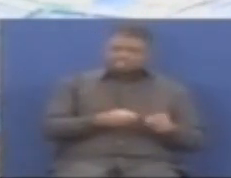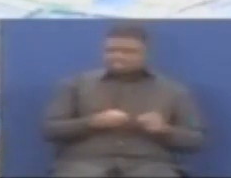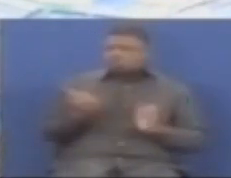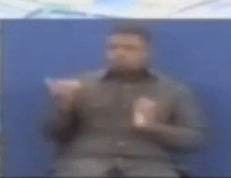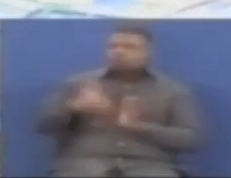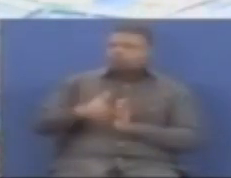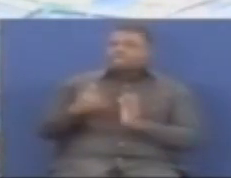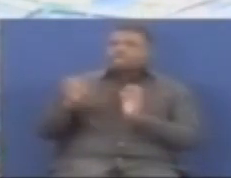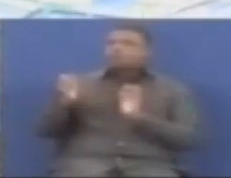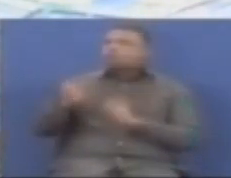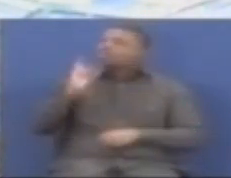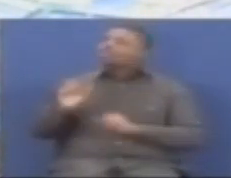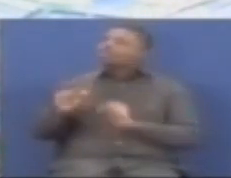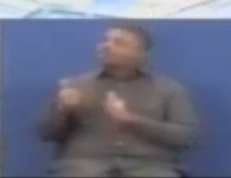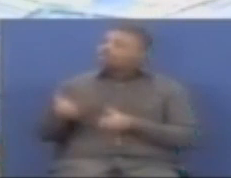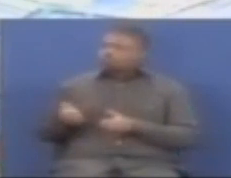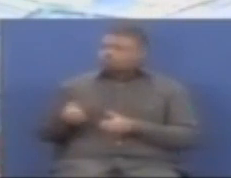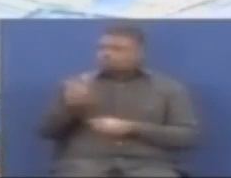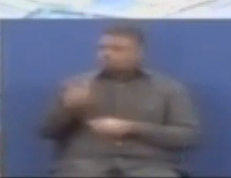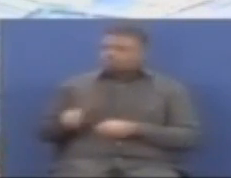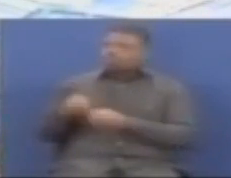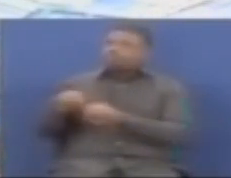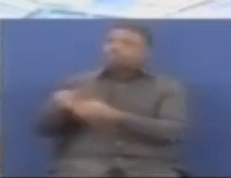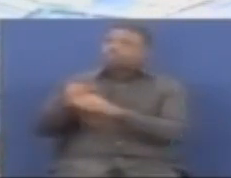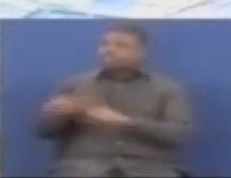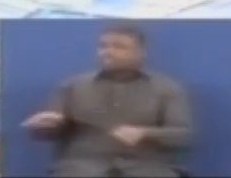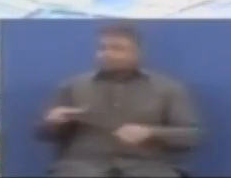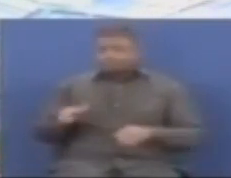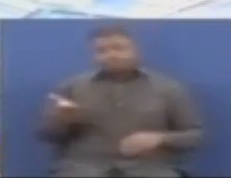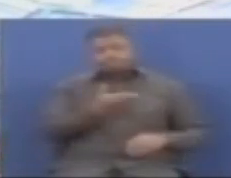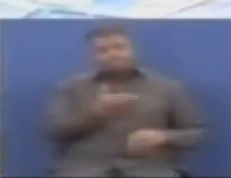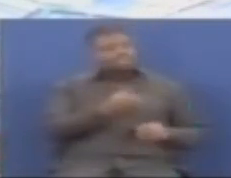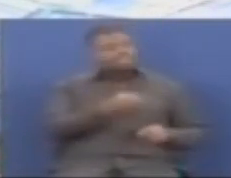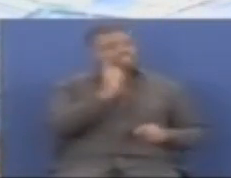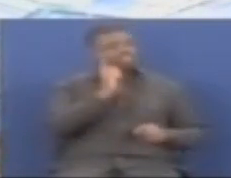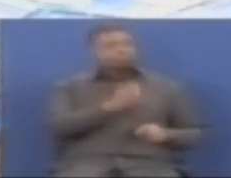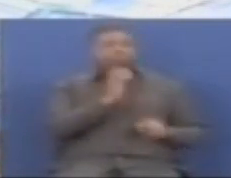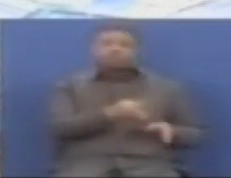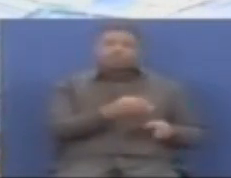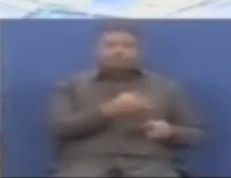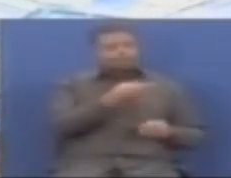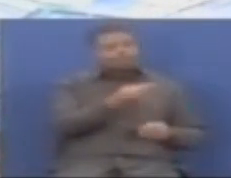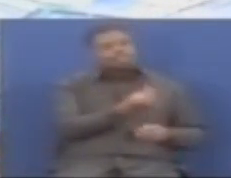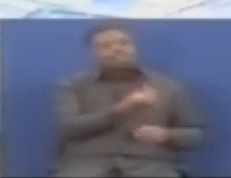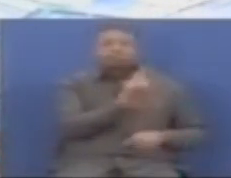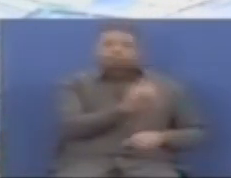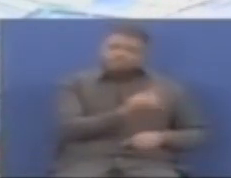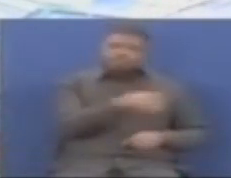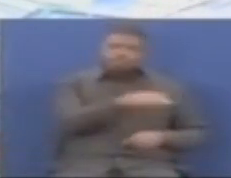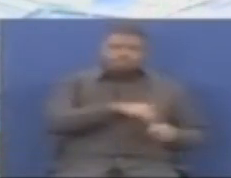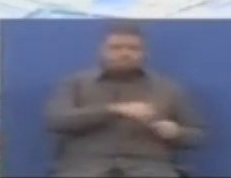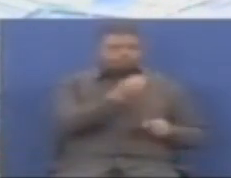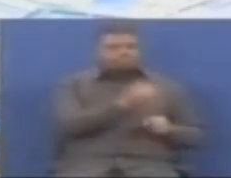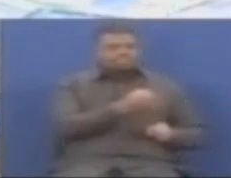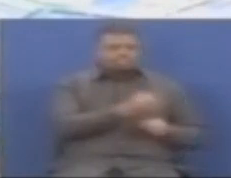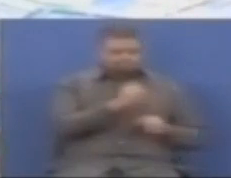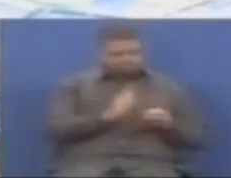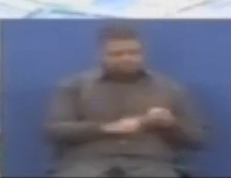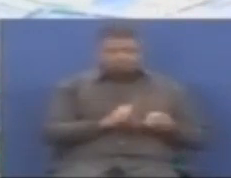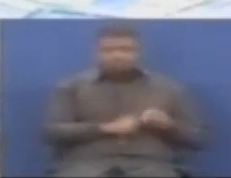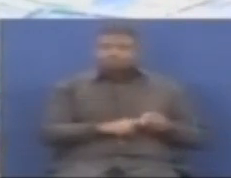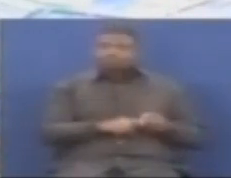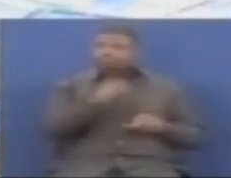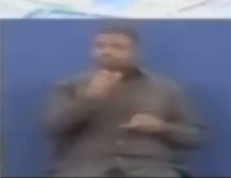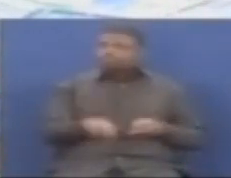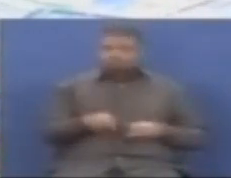haukufika. Wakandarasi wameshapewa maeneo hayo na mengine tumewapa TANESCO kwa sababu bei ni moja, ili maeneo yafanywe kazi. Hatua ya tatu,